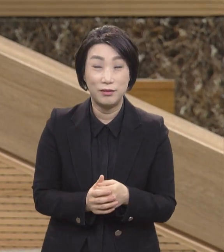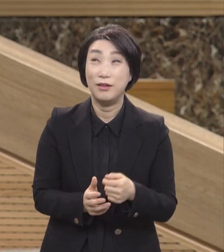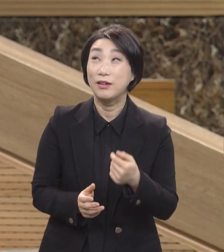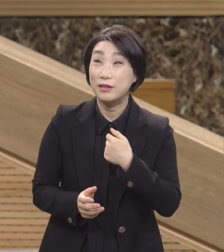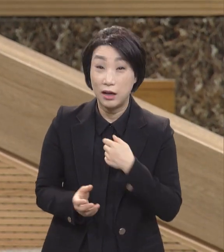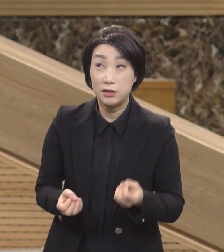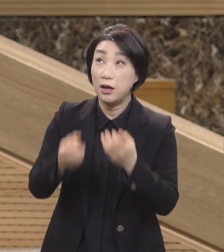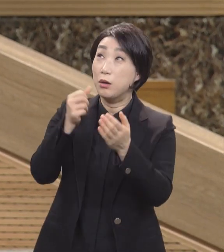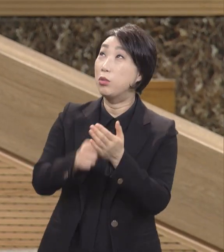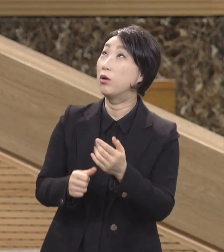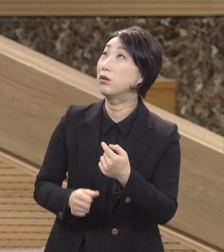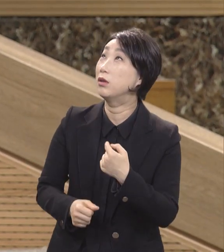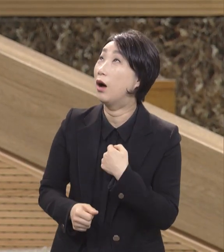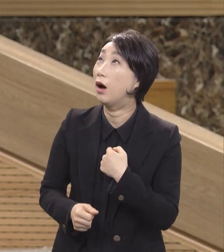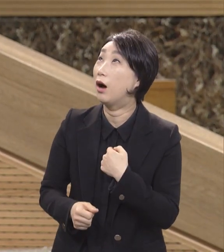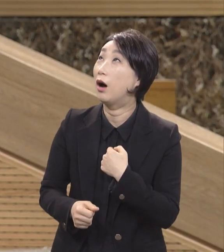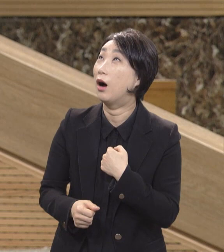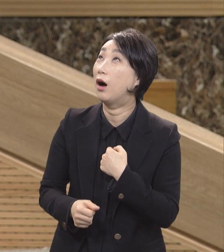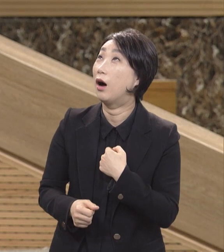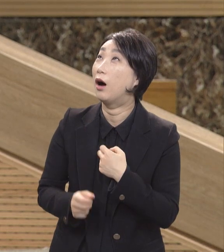내가 재물이었구나.